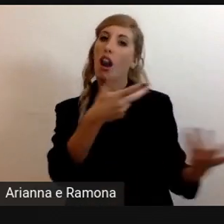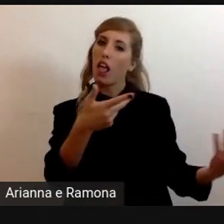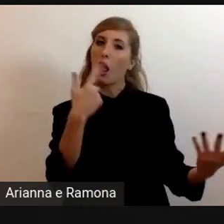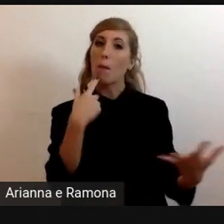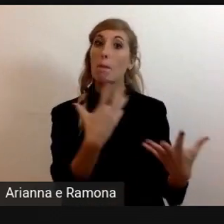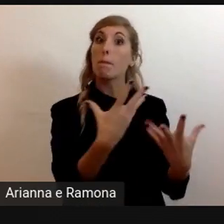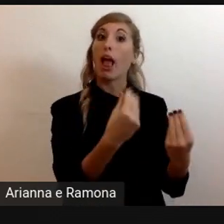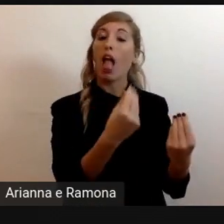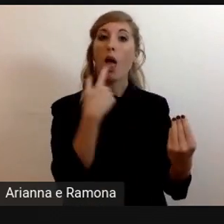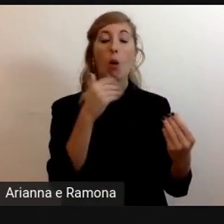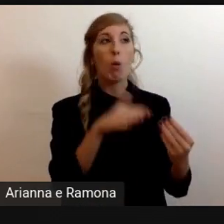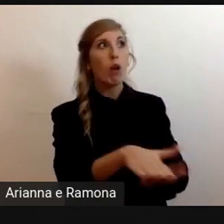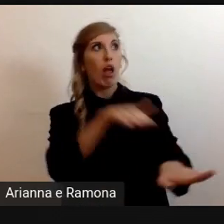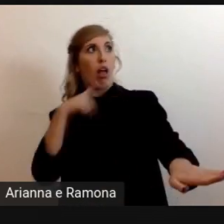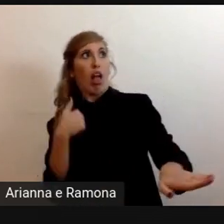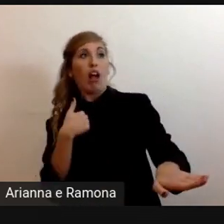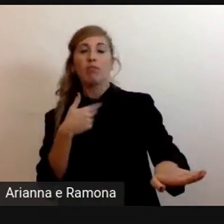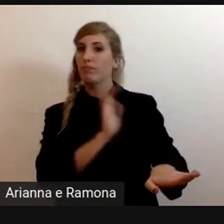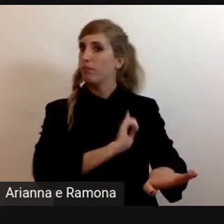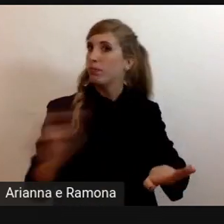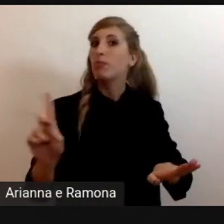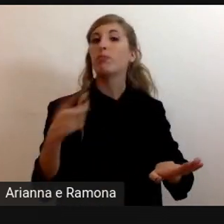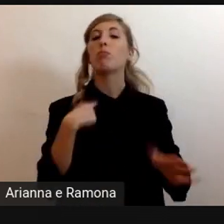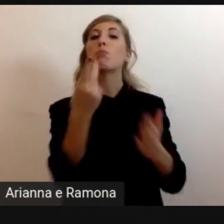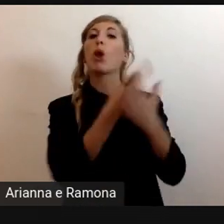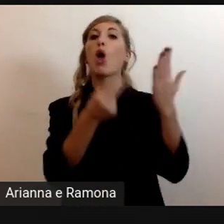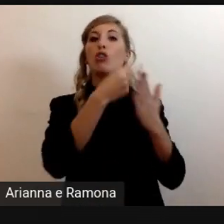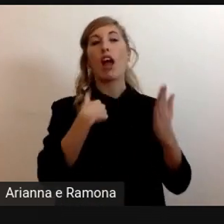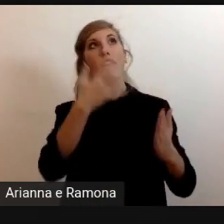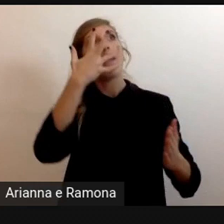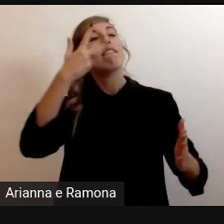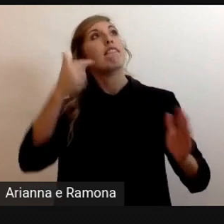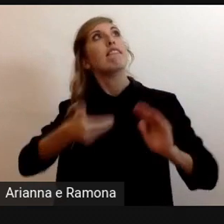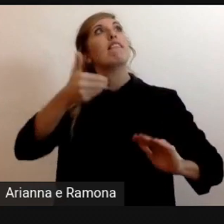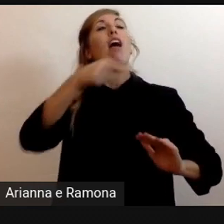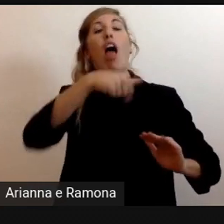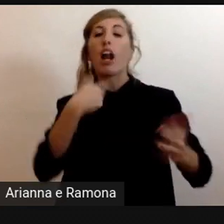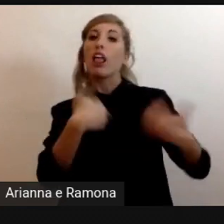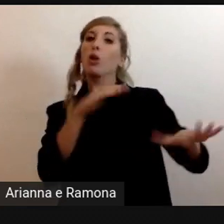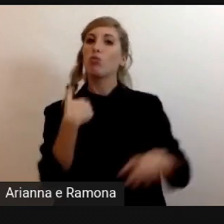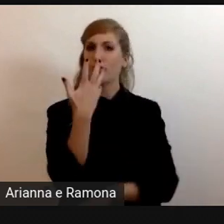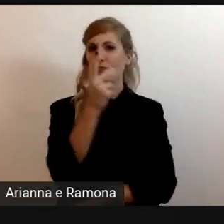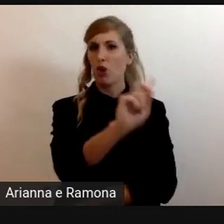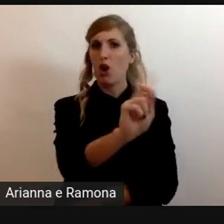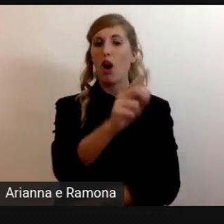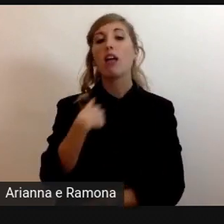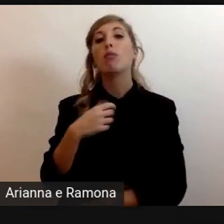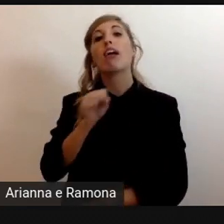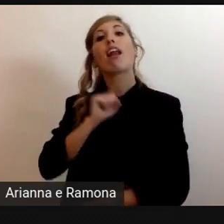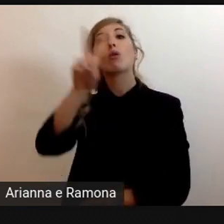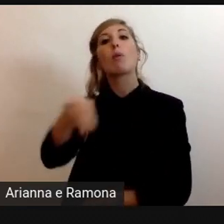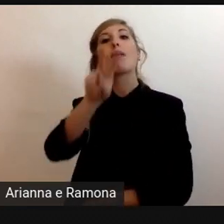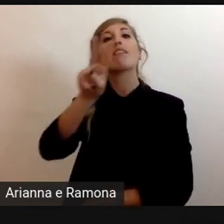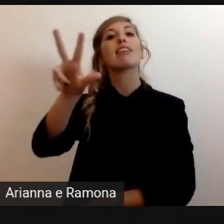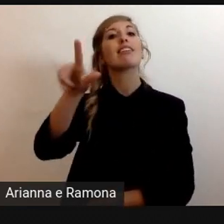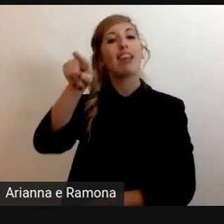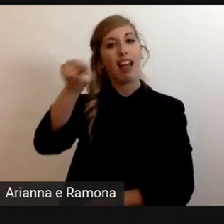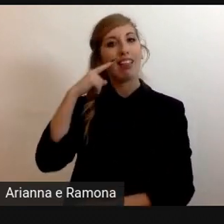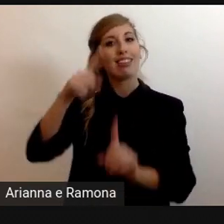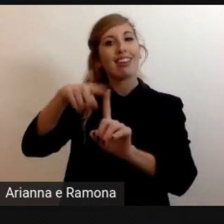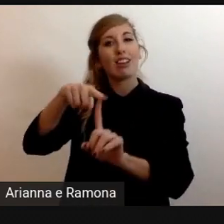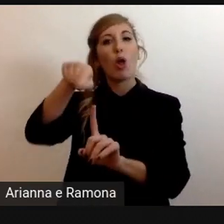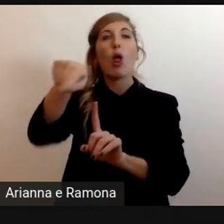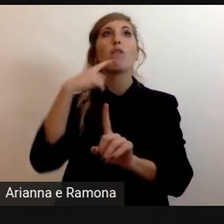paura e rinunciare a progetti ambiziosi e credo il 2023 possa rappresentare un